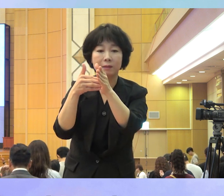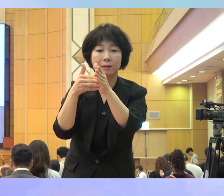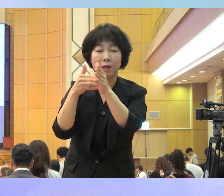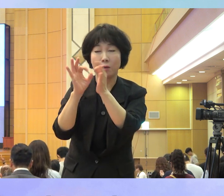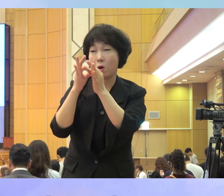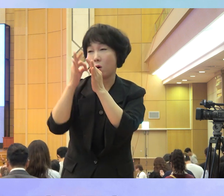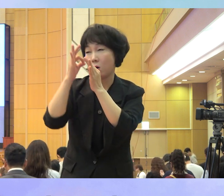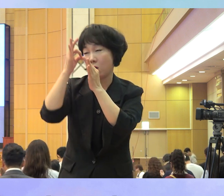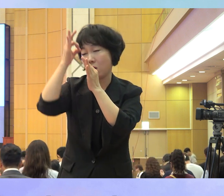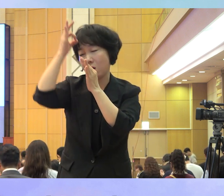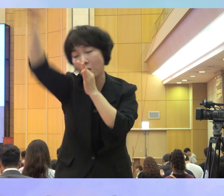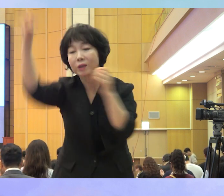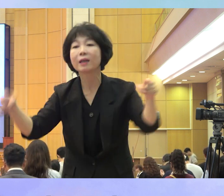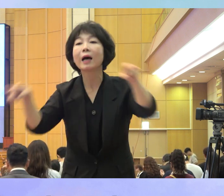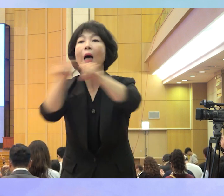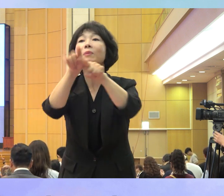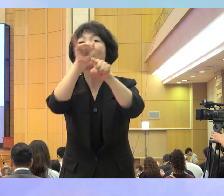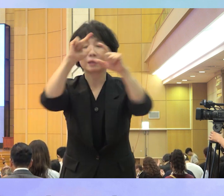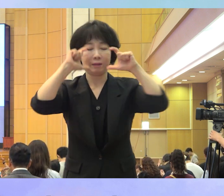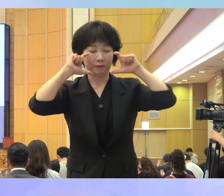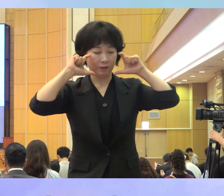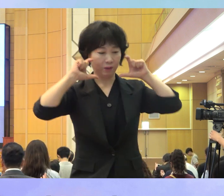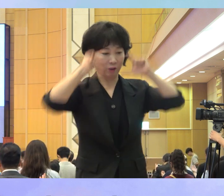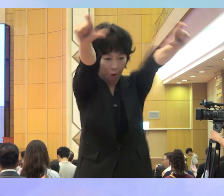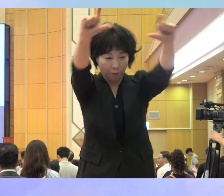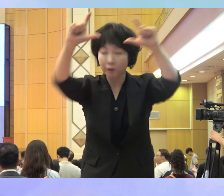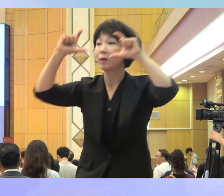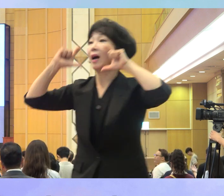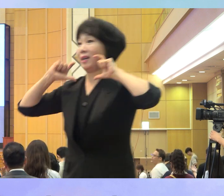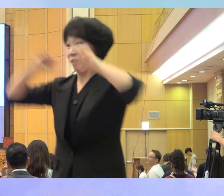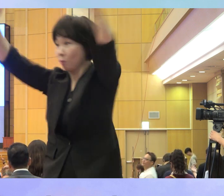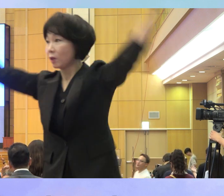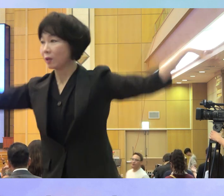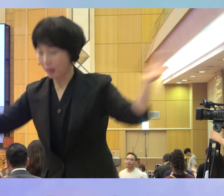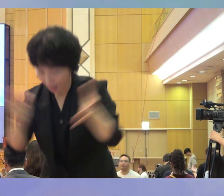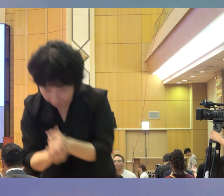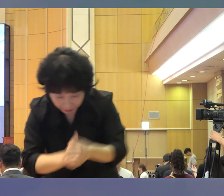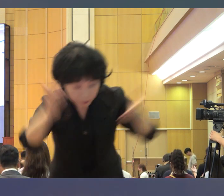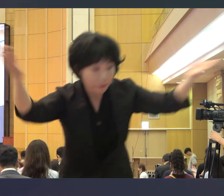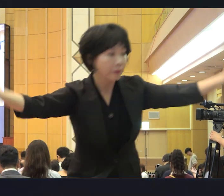영원히 함께할지어다. 아멘.